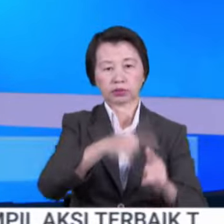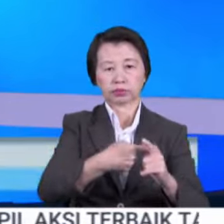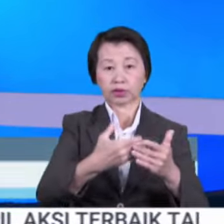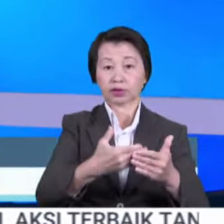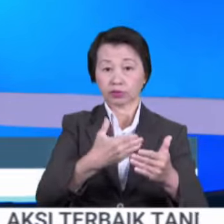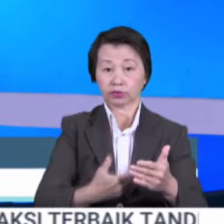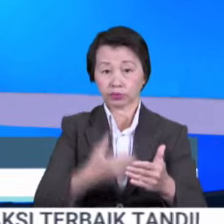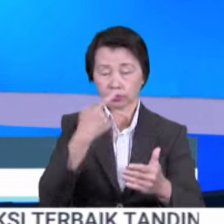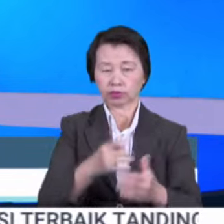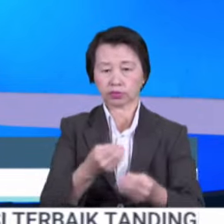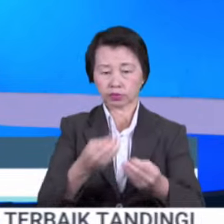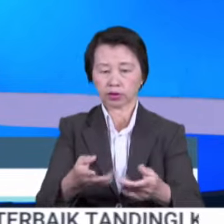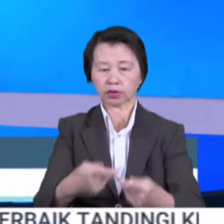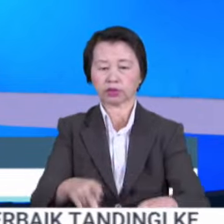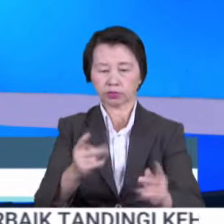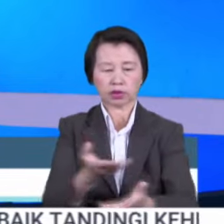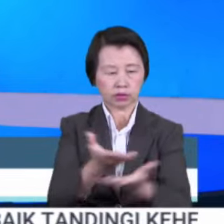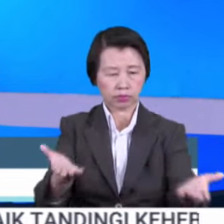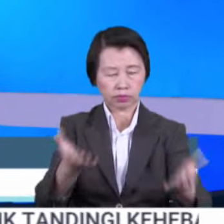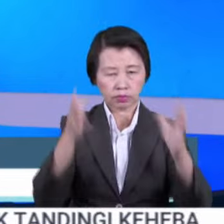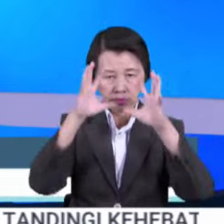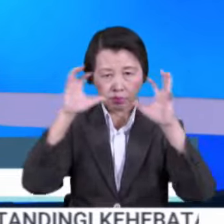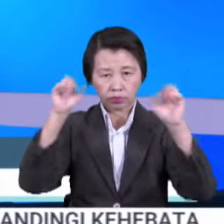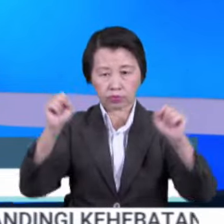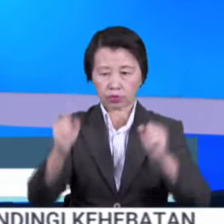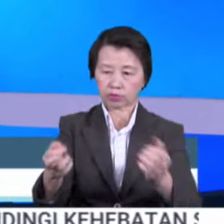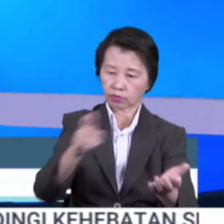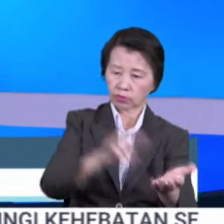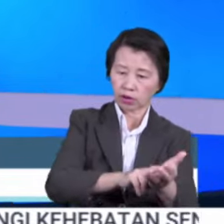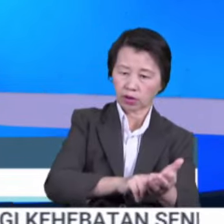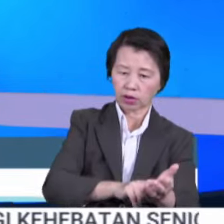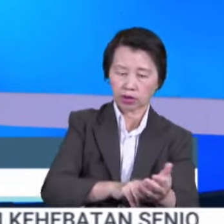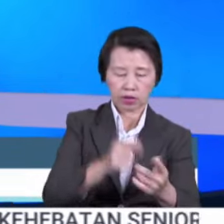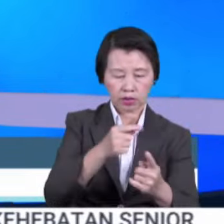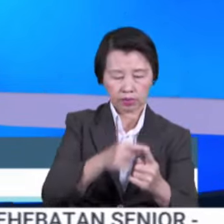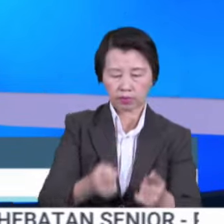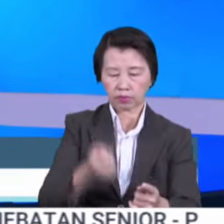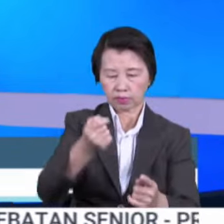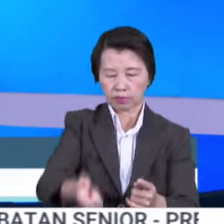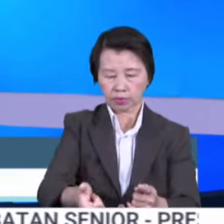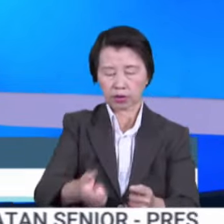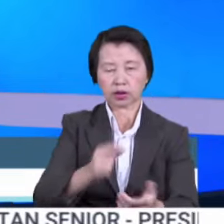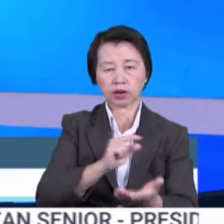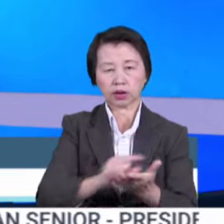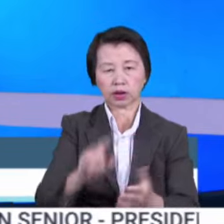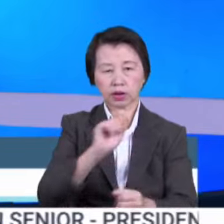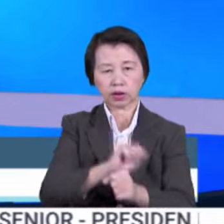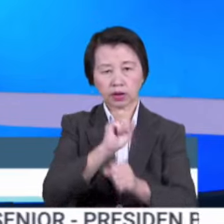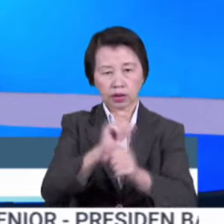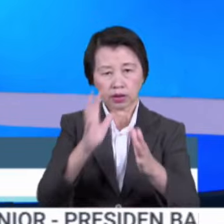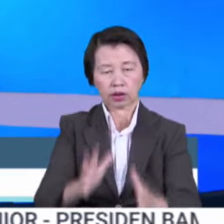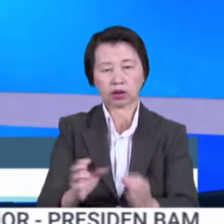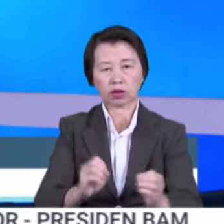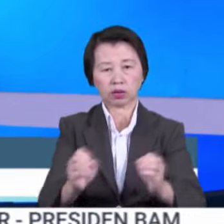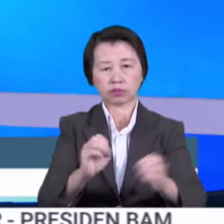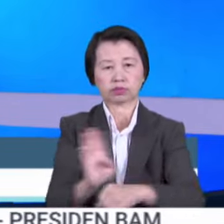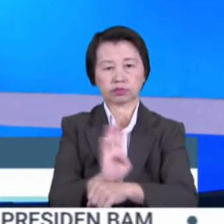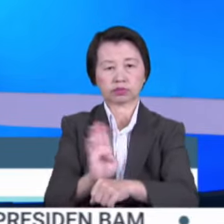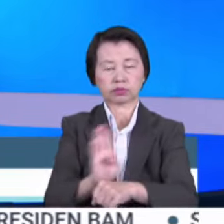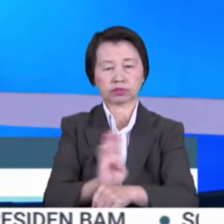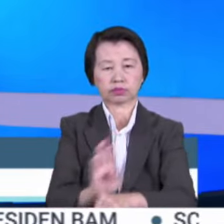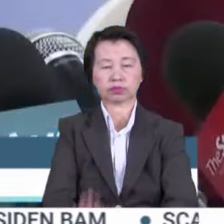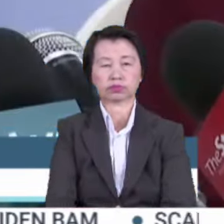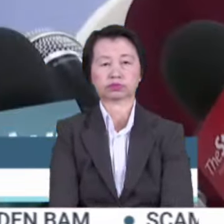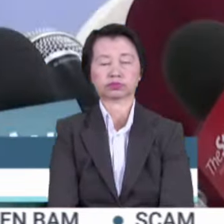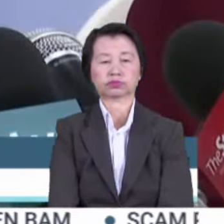ia bagi memberi kesempatan kepada majikan untuk mendaftar dan mencarukan pekerja yang digajikan bagi operasi penjagaan